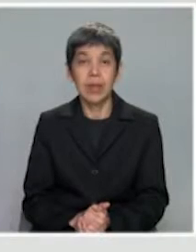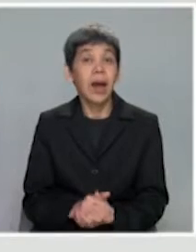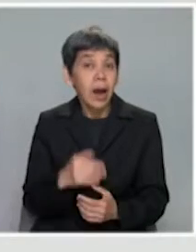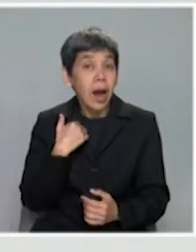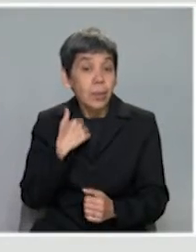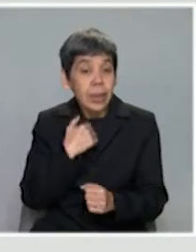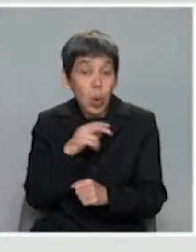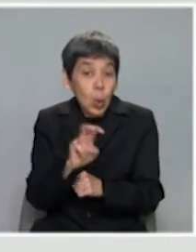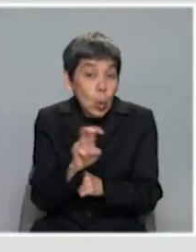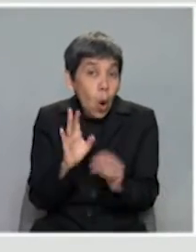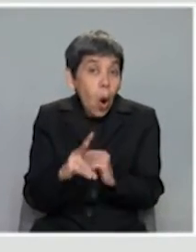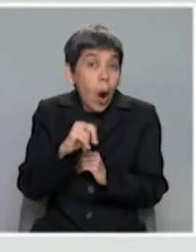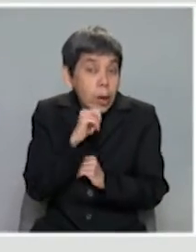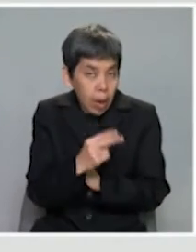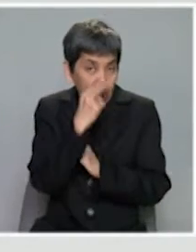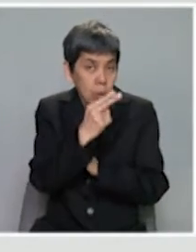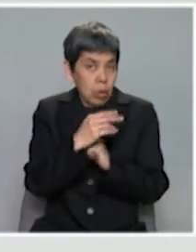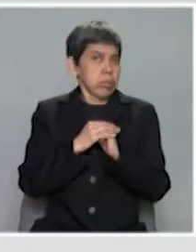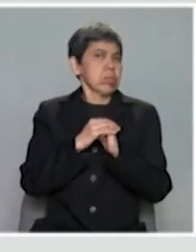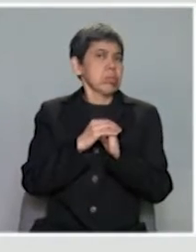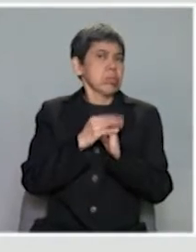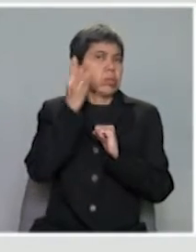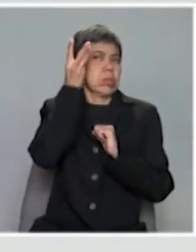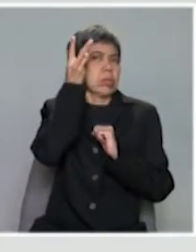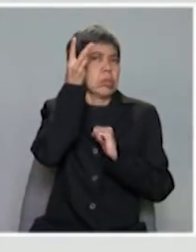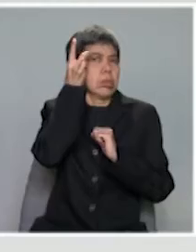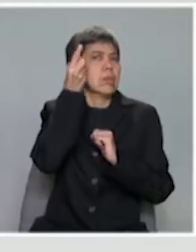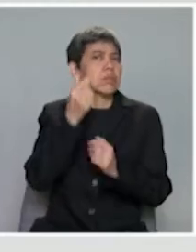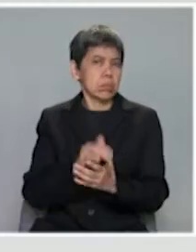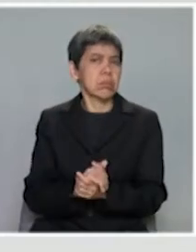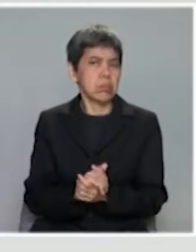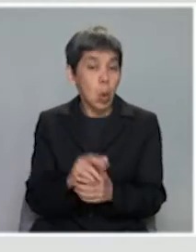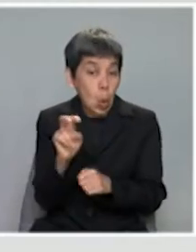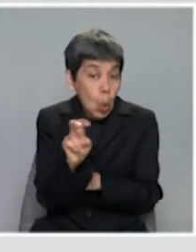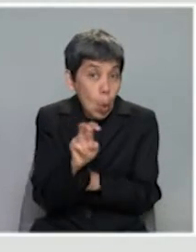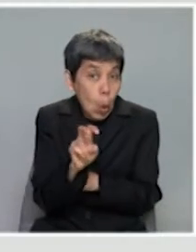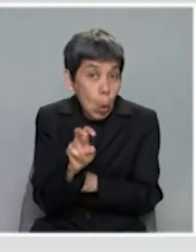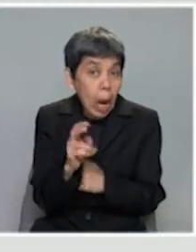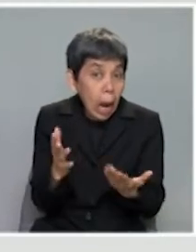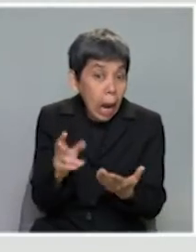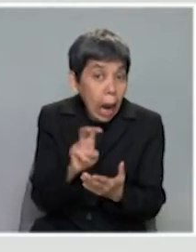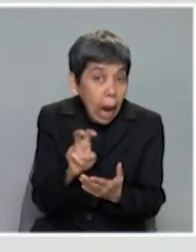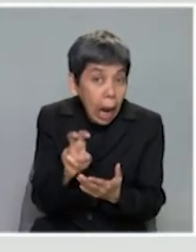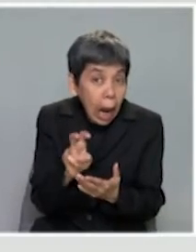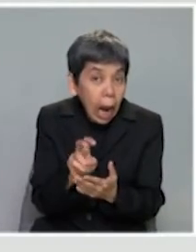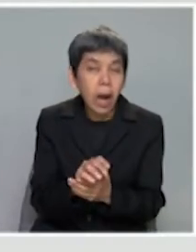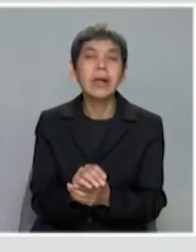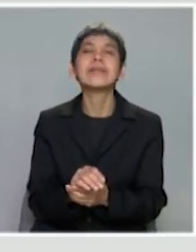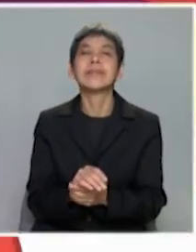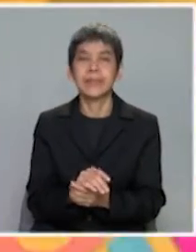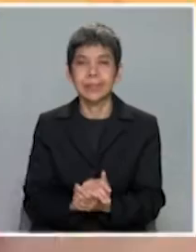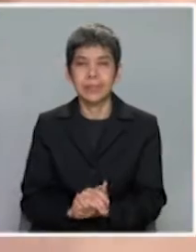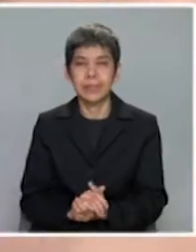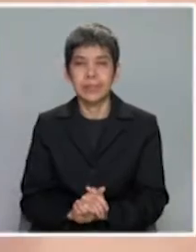ใครที่เคยเจองูในห้องน้ำดูแก๊กนี้แล้วอาจจะต้องสยองเป็นสองเท่าเพราะว่างูต่อไปนี้คืองูฝักบัว